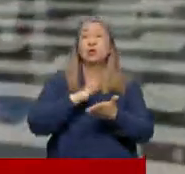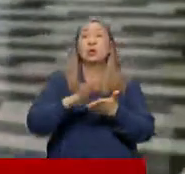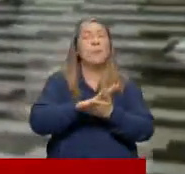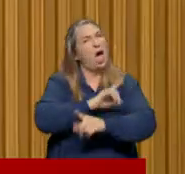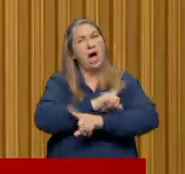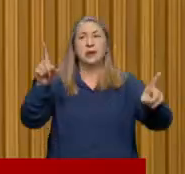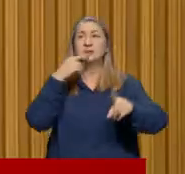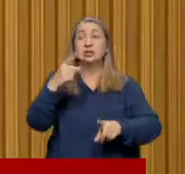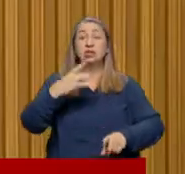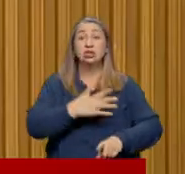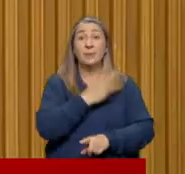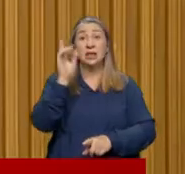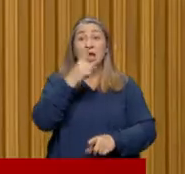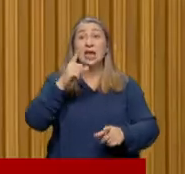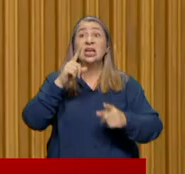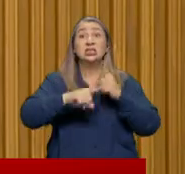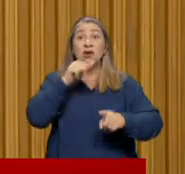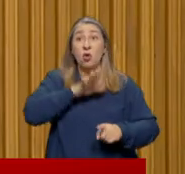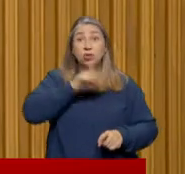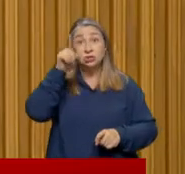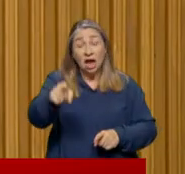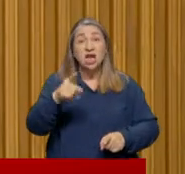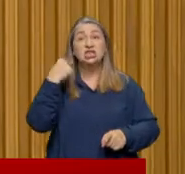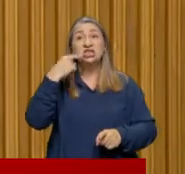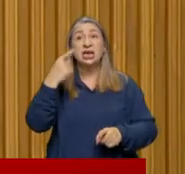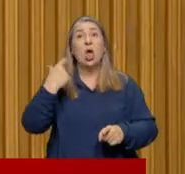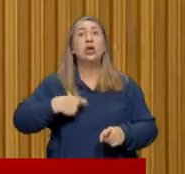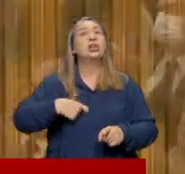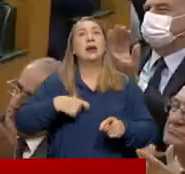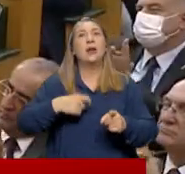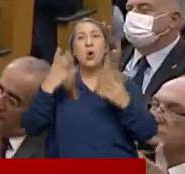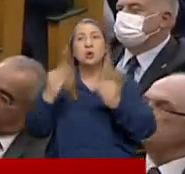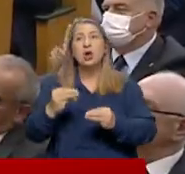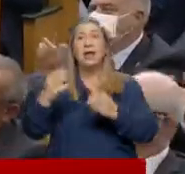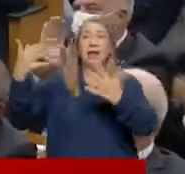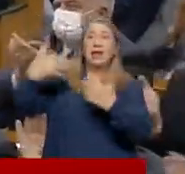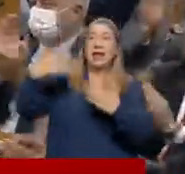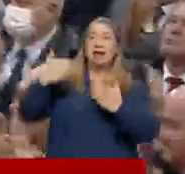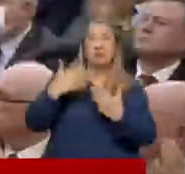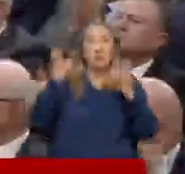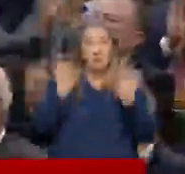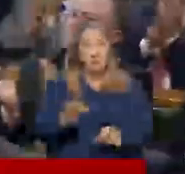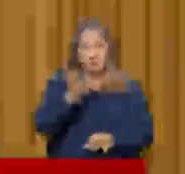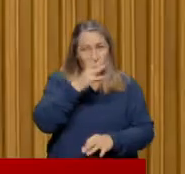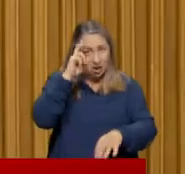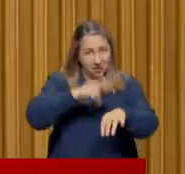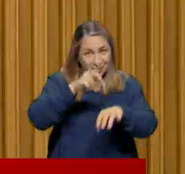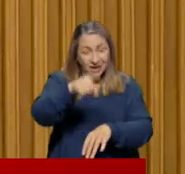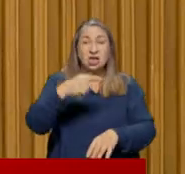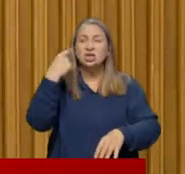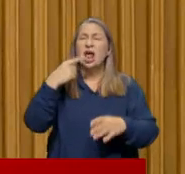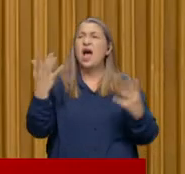düzenlemeye hayır dedi CHP lideri Kemal Kılıçdaroğlu duysa şekerdeki özelleştirmenin ithalatla biten sonuçlarını hatırlattı